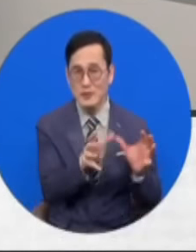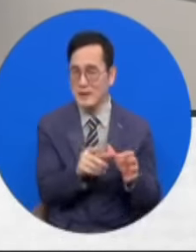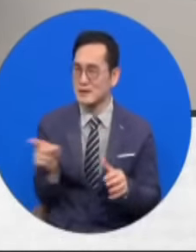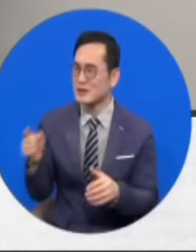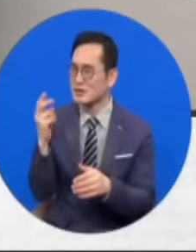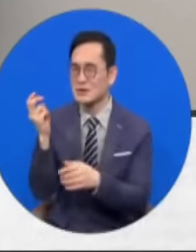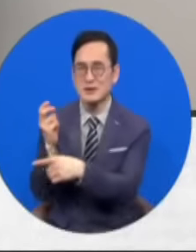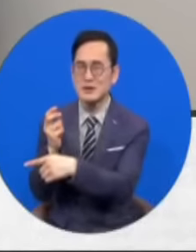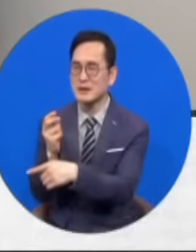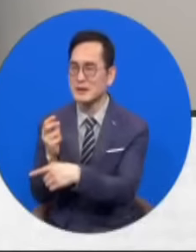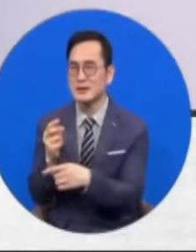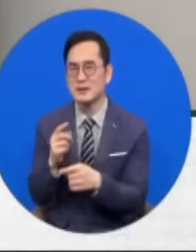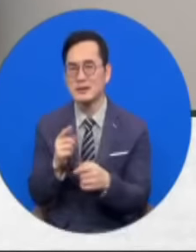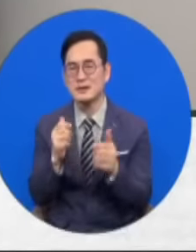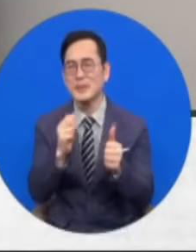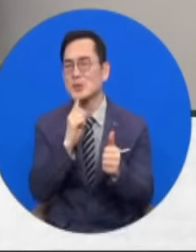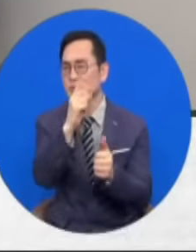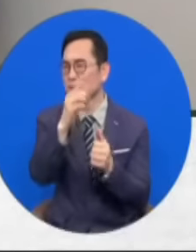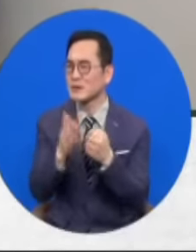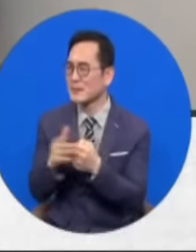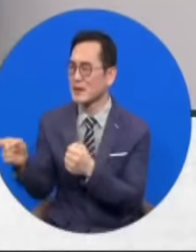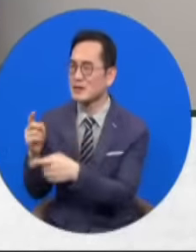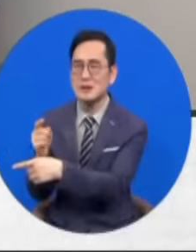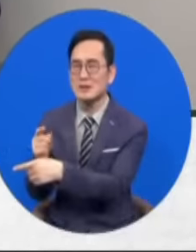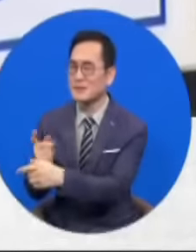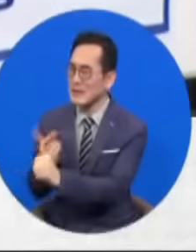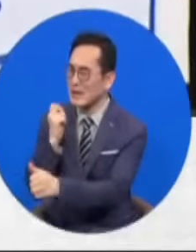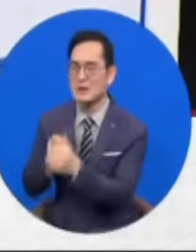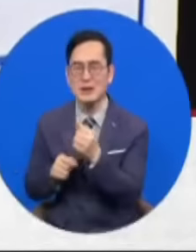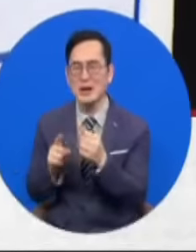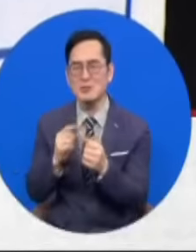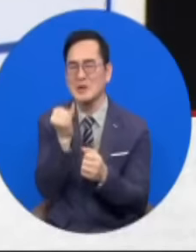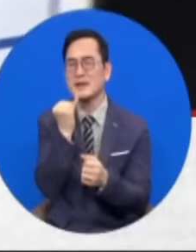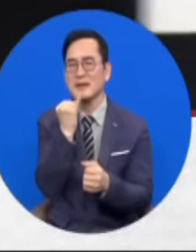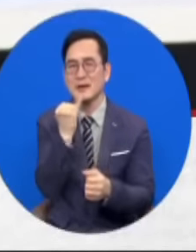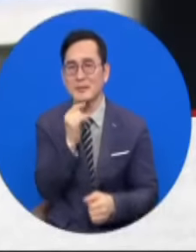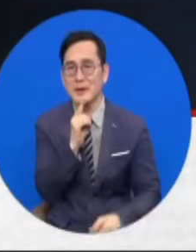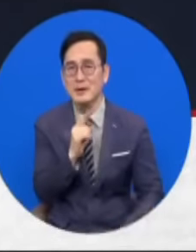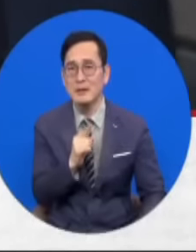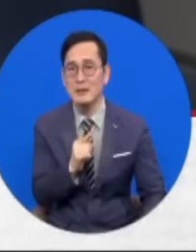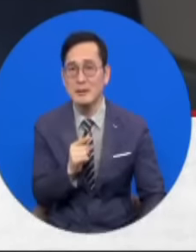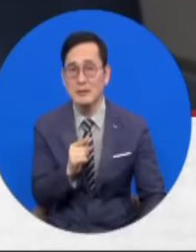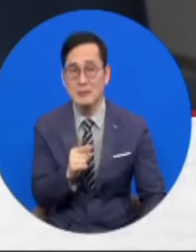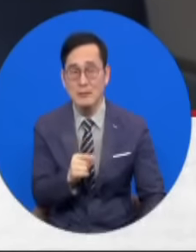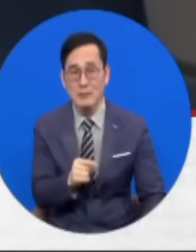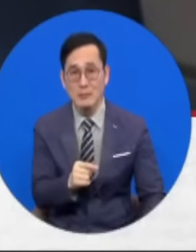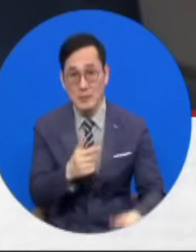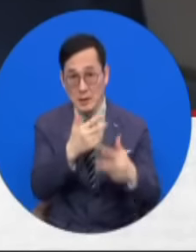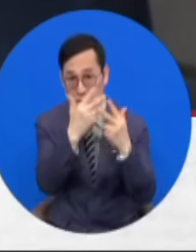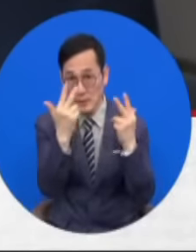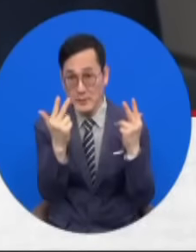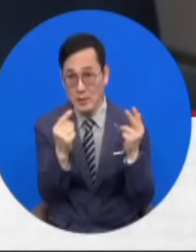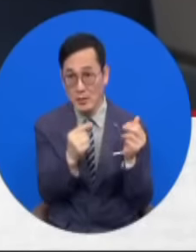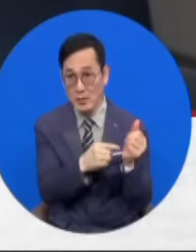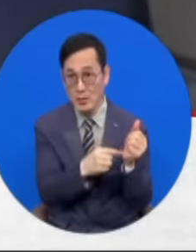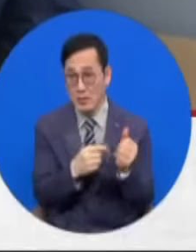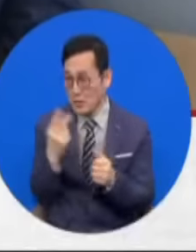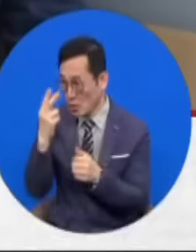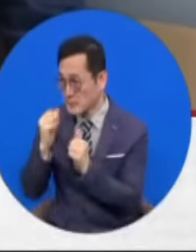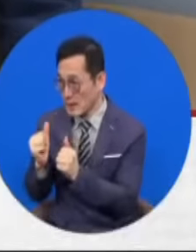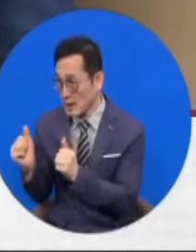영향이 없다고 하는데 제일 중요한게 하나 남아 있죠 이재명 대표과 같은 엄청난 큰 사건 정치 사건이요 수사